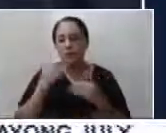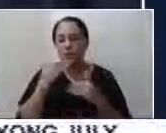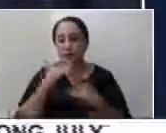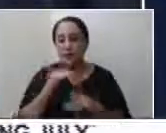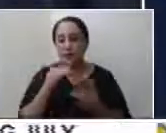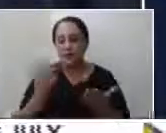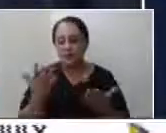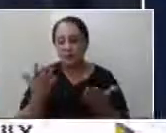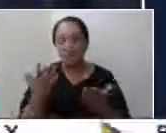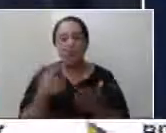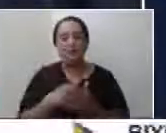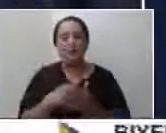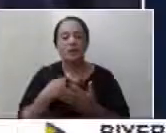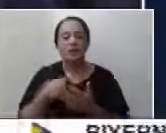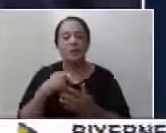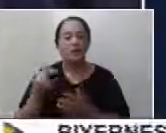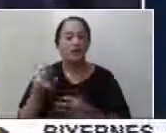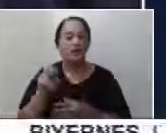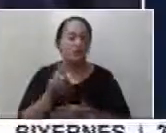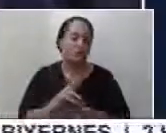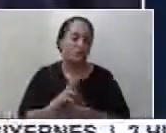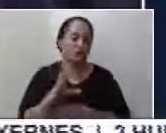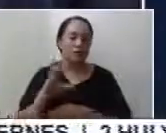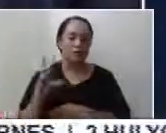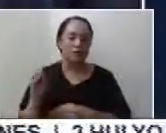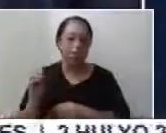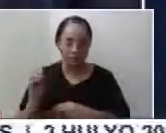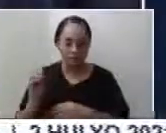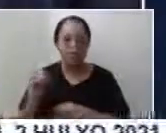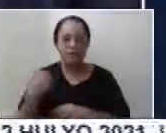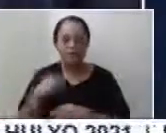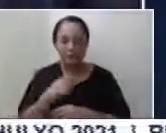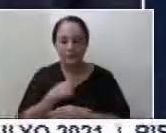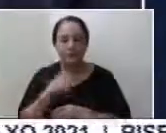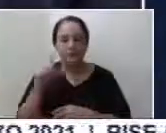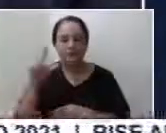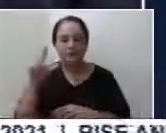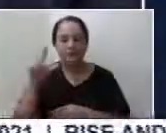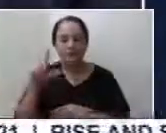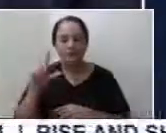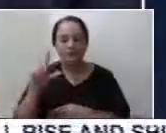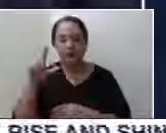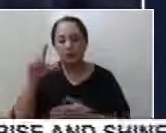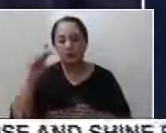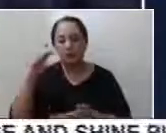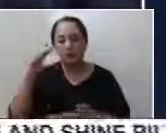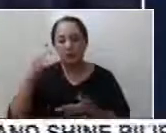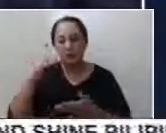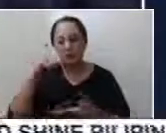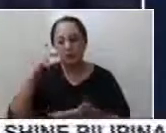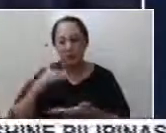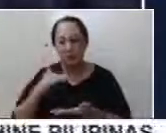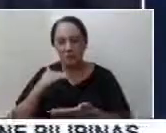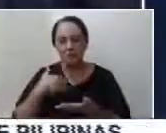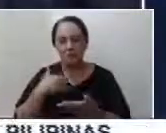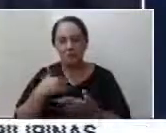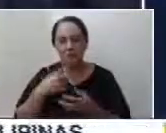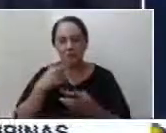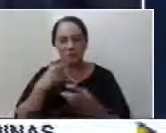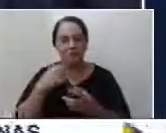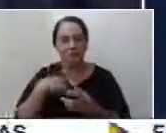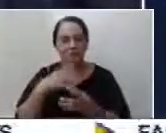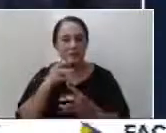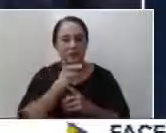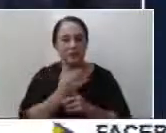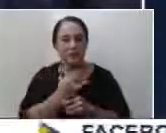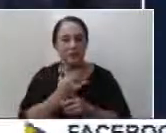market sa pamamagitan po ng retooling, reskilling and upgrading programs. And pangatlo po, syempre dapat ma-preserve po natin